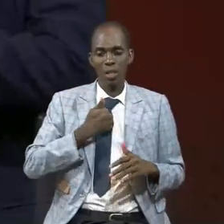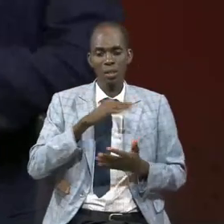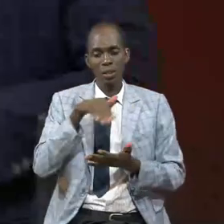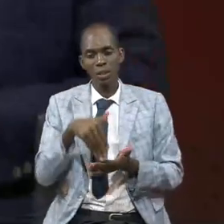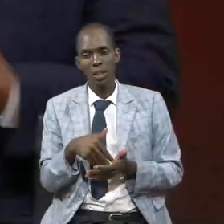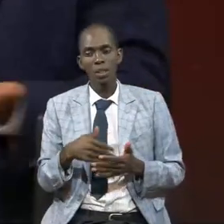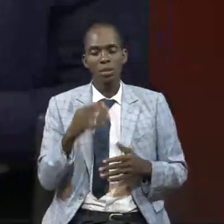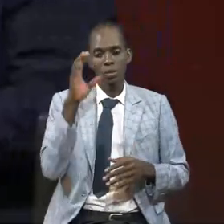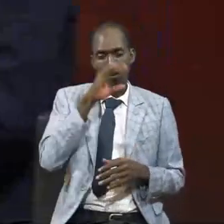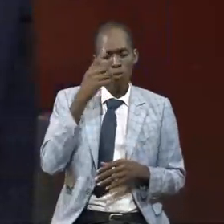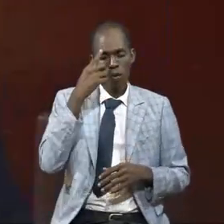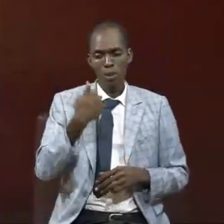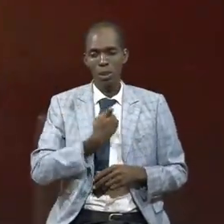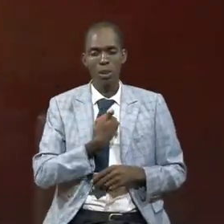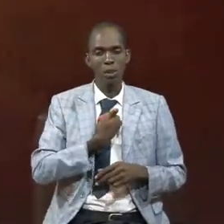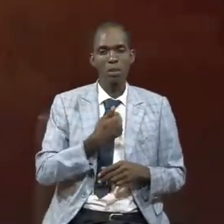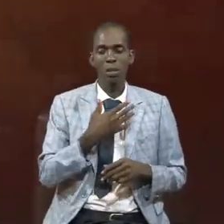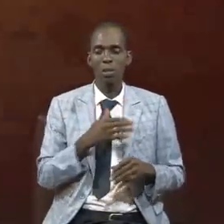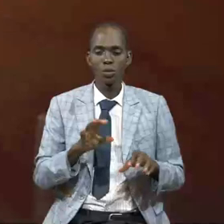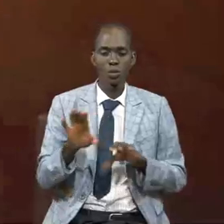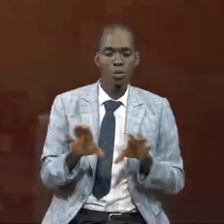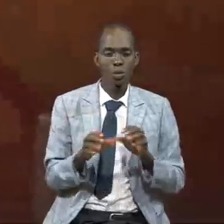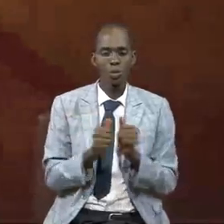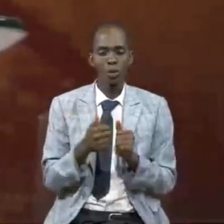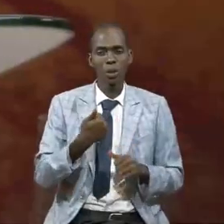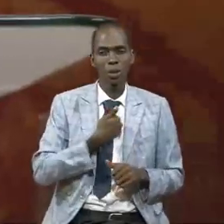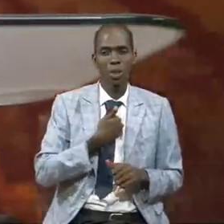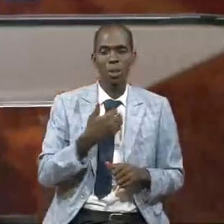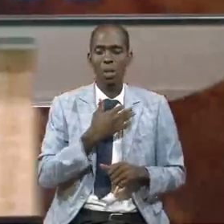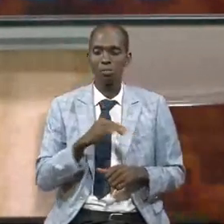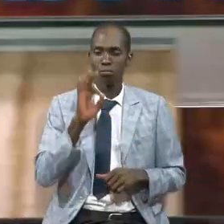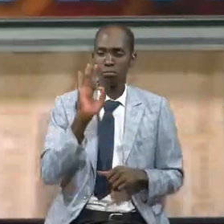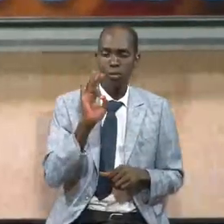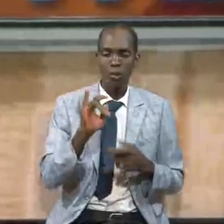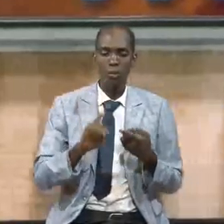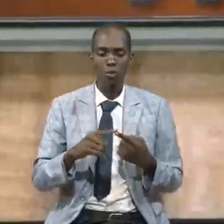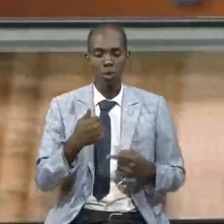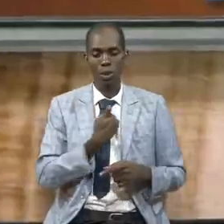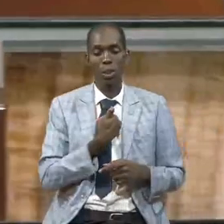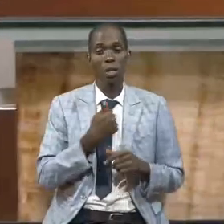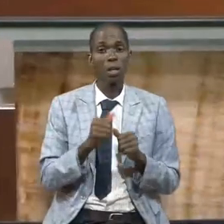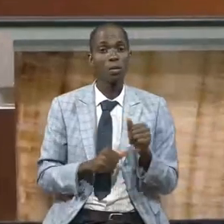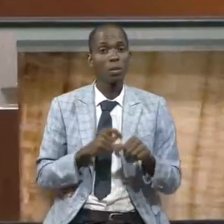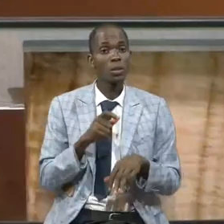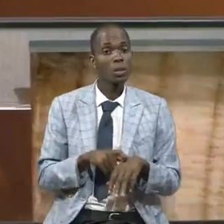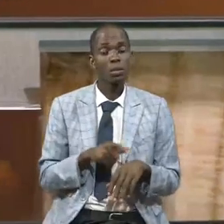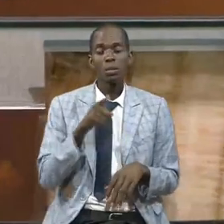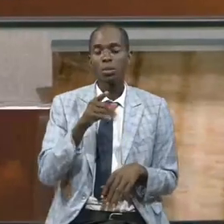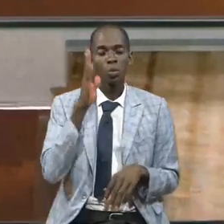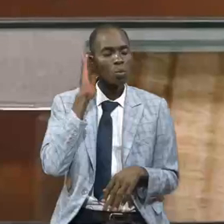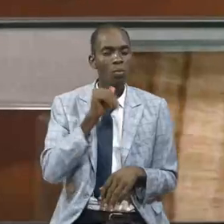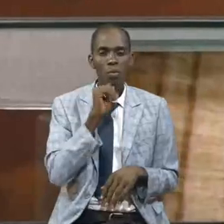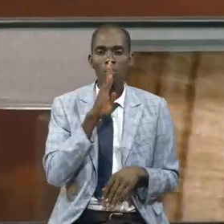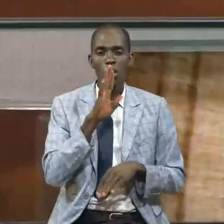imbus d'eux-mêmes, ils cherchent le moi et ils promeuvent le moi et ils administrent au moi à tout moment. Ils ne seront pas